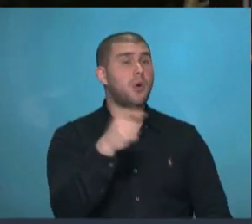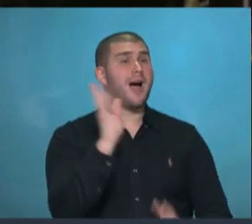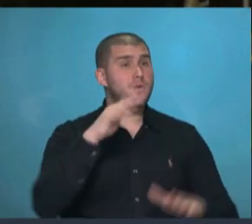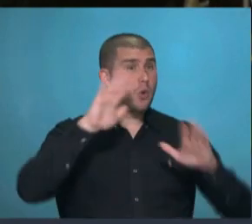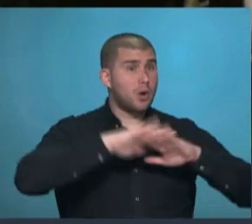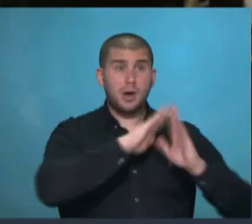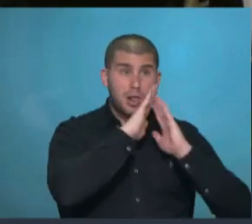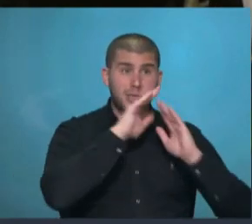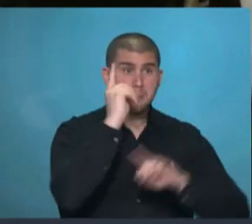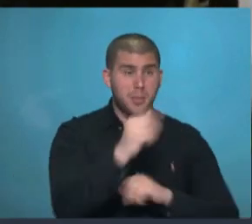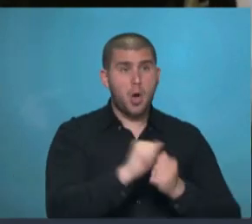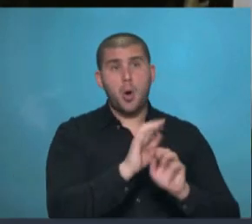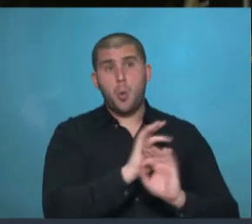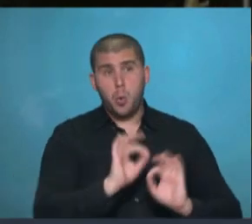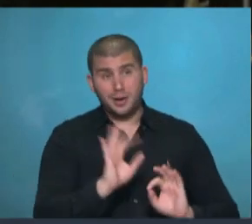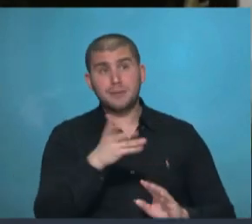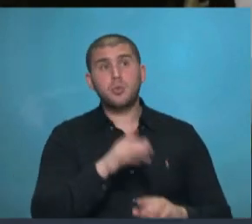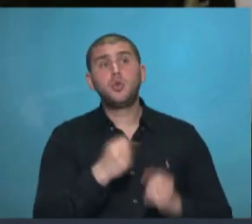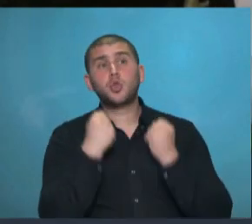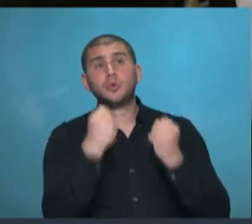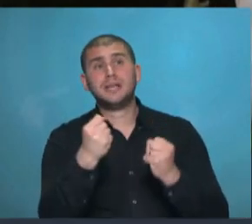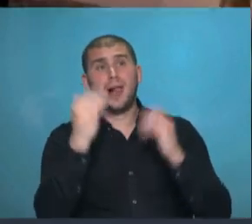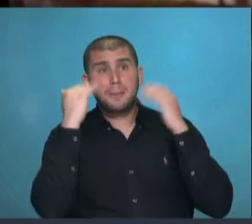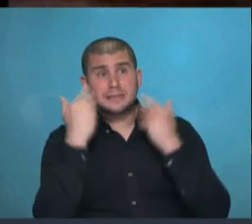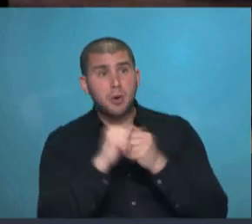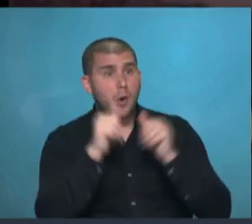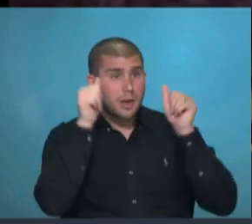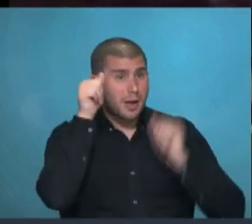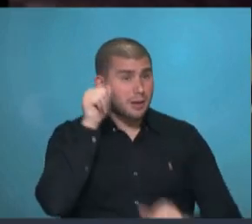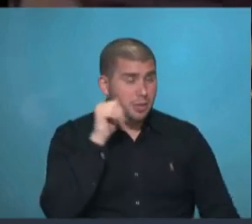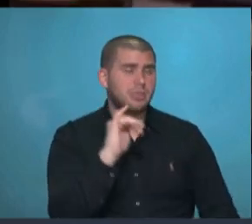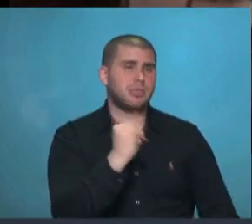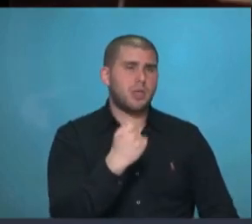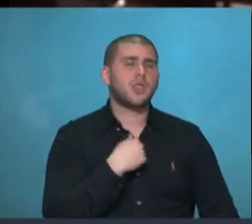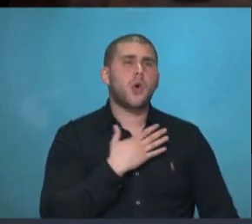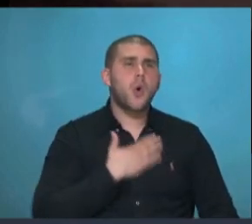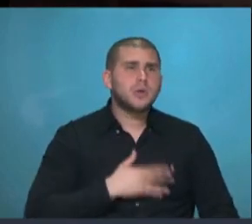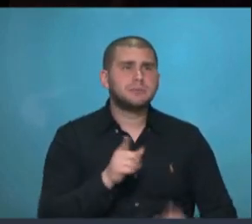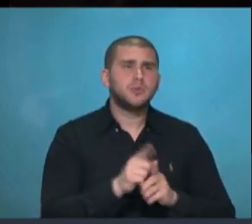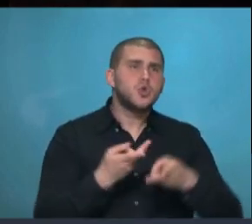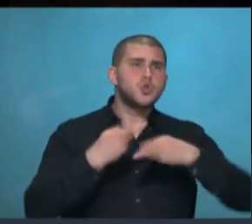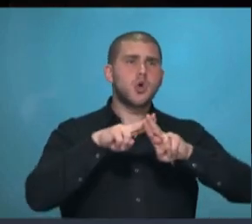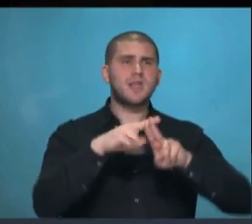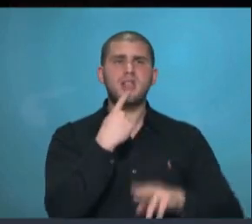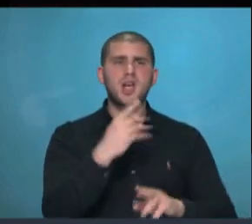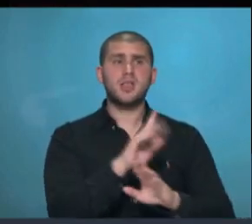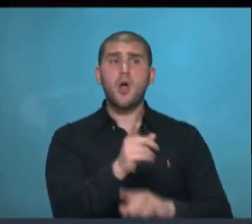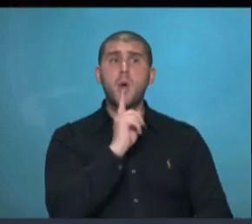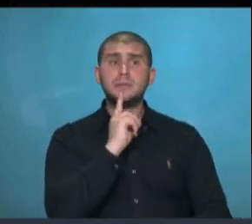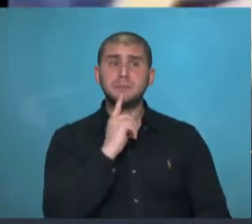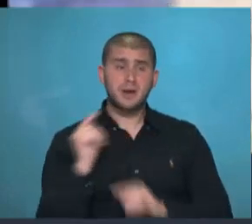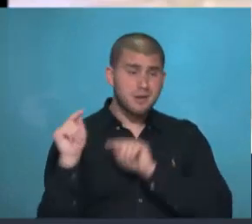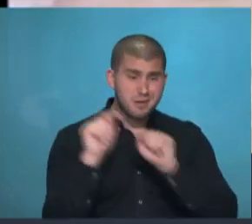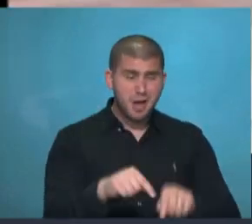בבתי מלון ובין אם לא. בין אם הוא נוסע לטאבה או לירדן. נכון. אנחנו רוצים לתגבר את זה עכשיו ולהגיד, לא מספיק שהבאתם אותם